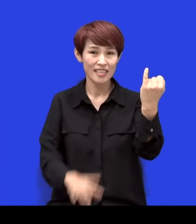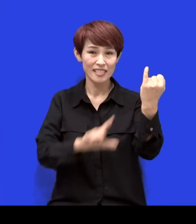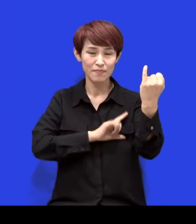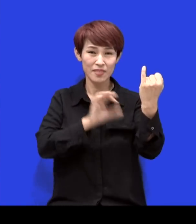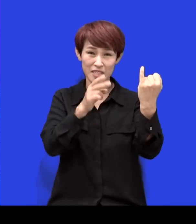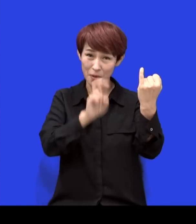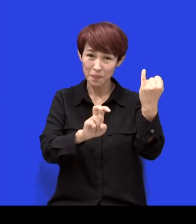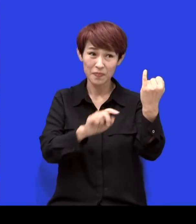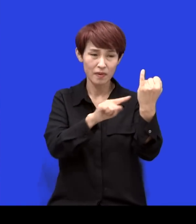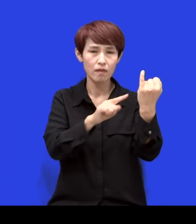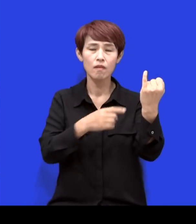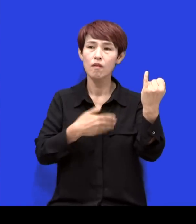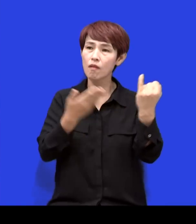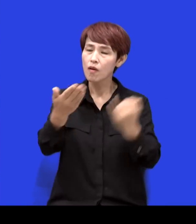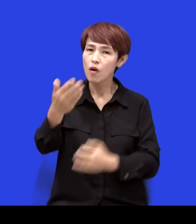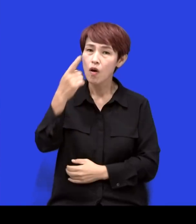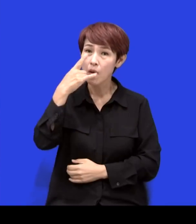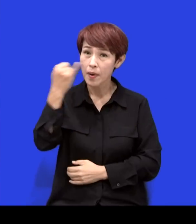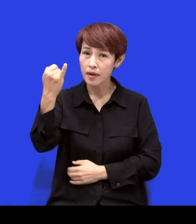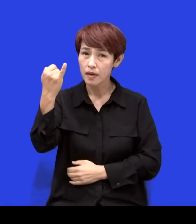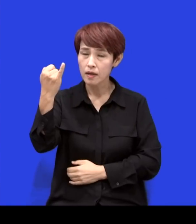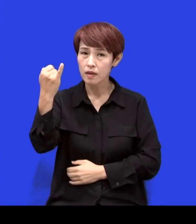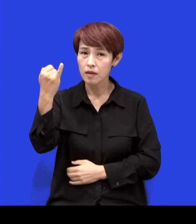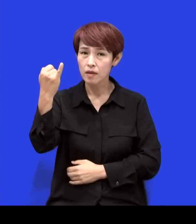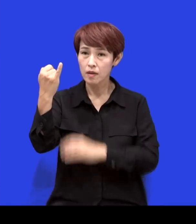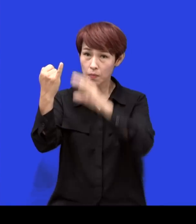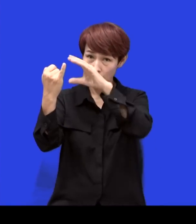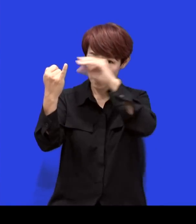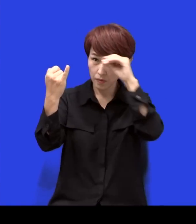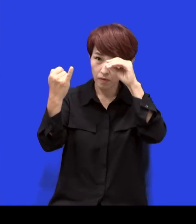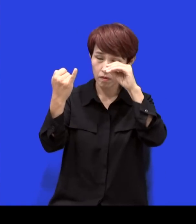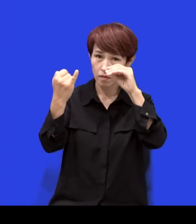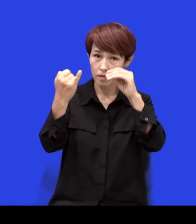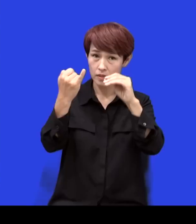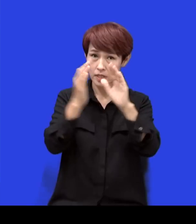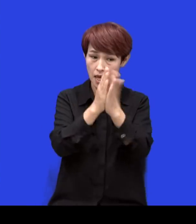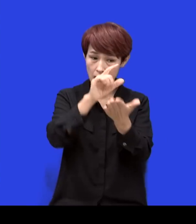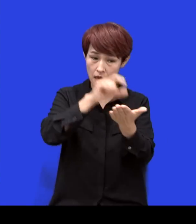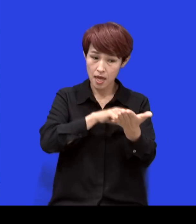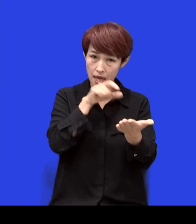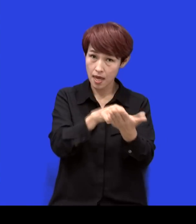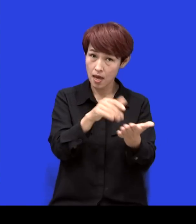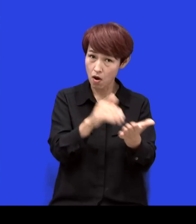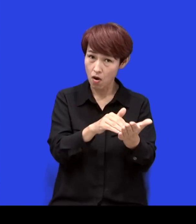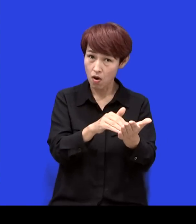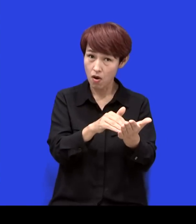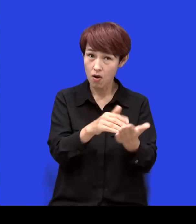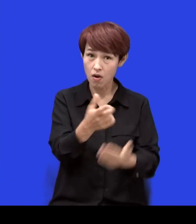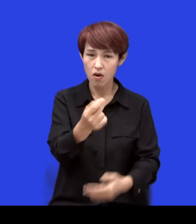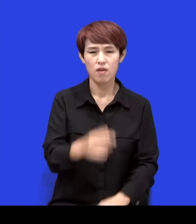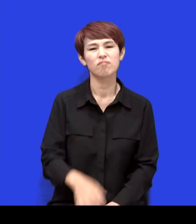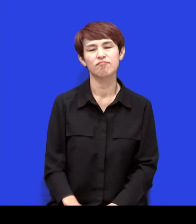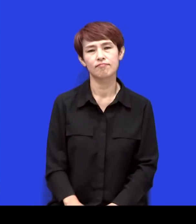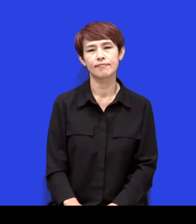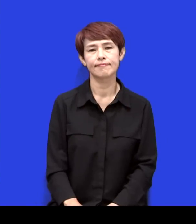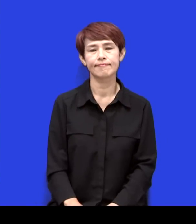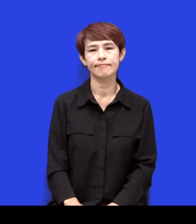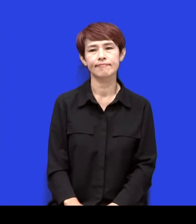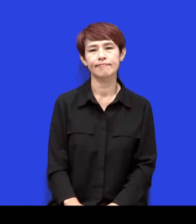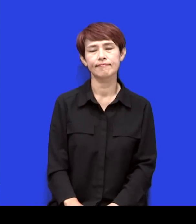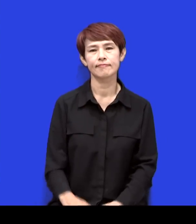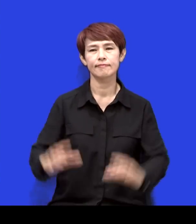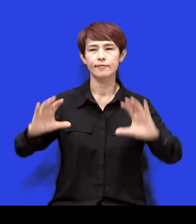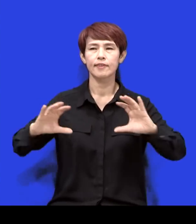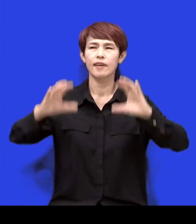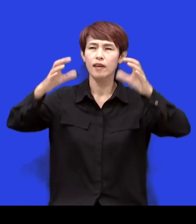그 작가님의 어머님을 롤모델로 하신 건가요? 그러니까 세상에 그 어른다운 어른. 네네.